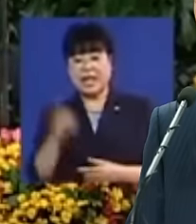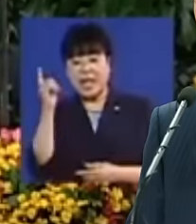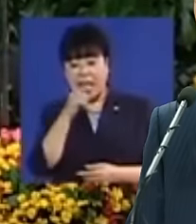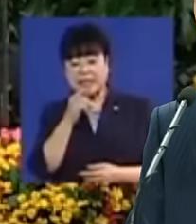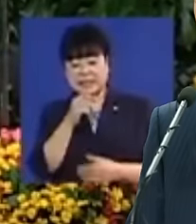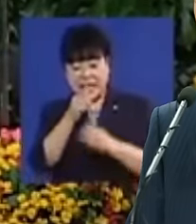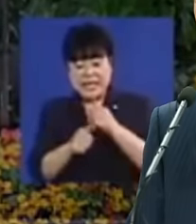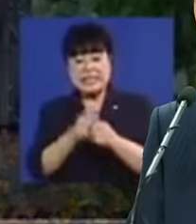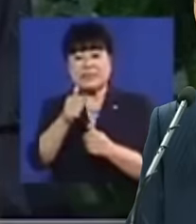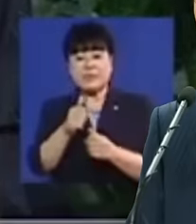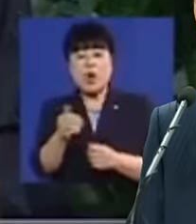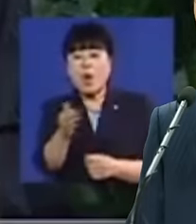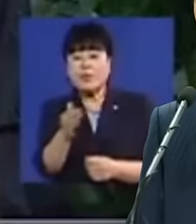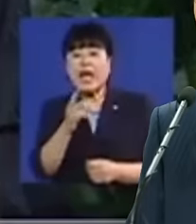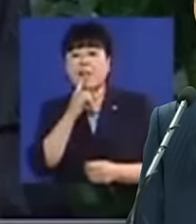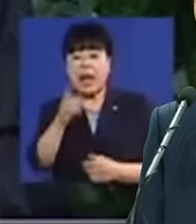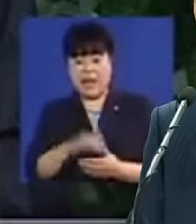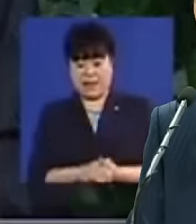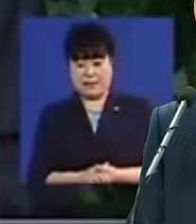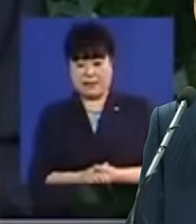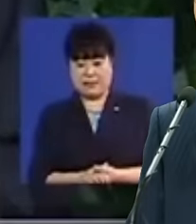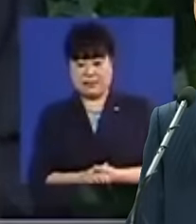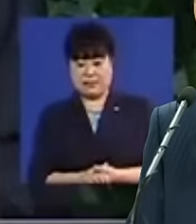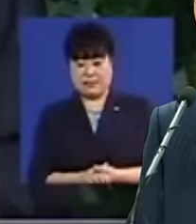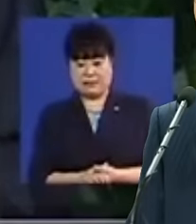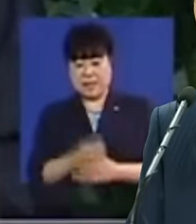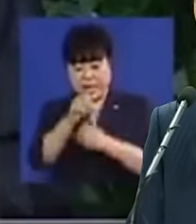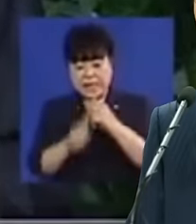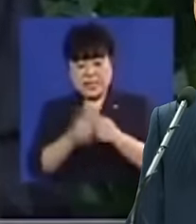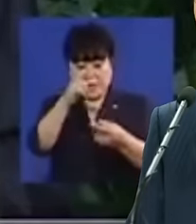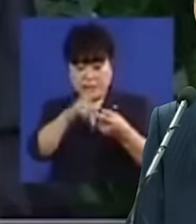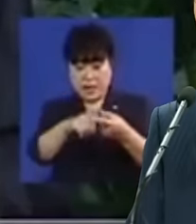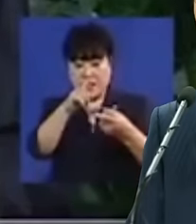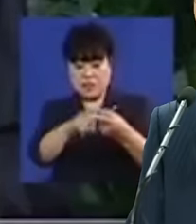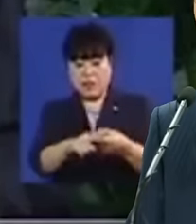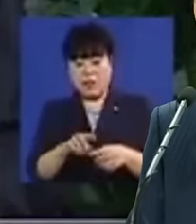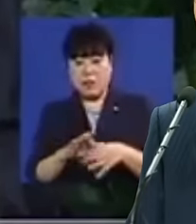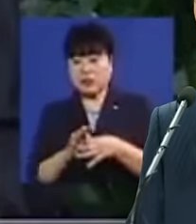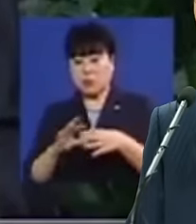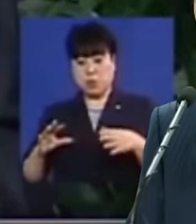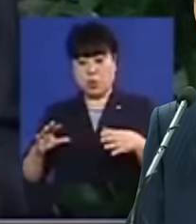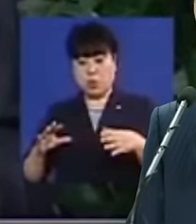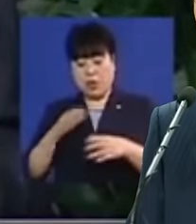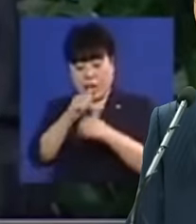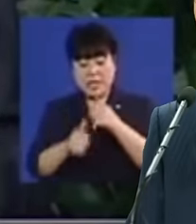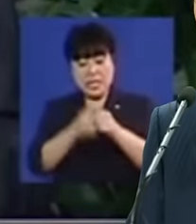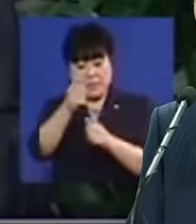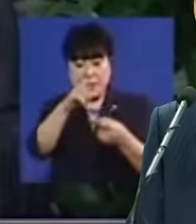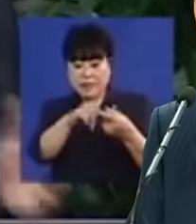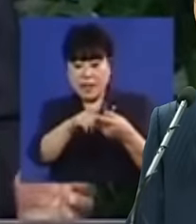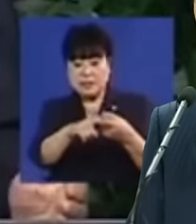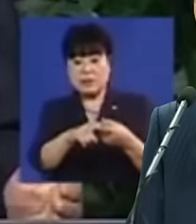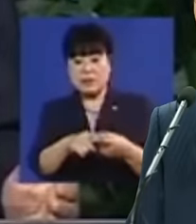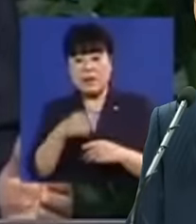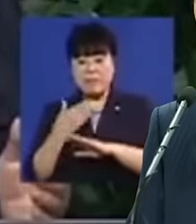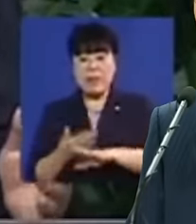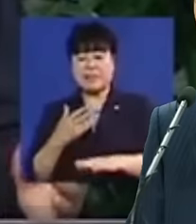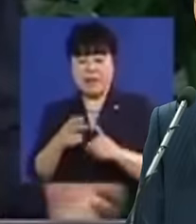악인은 하나님이 전혀 없는 사람이 있습니다. 전혀 하나님에 대해서 무관심하고 하나님에 대해서